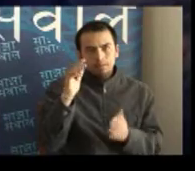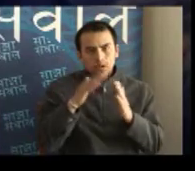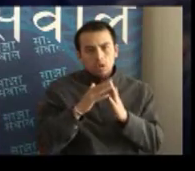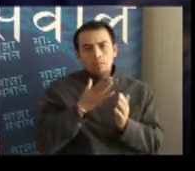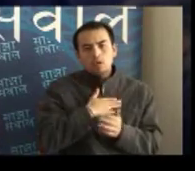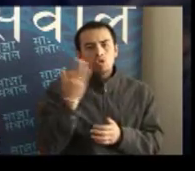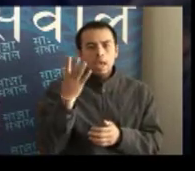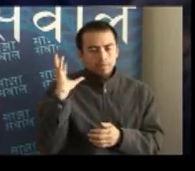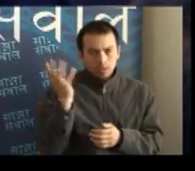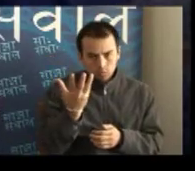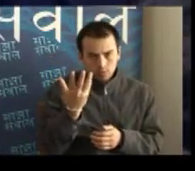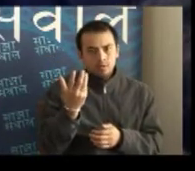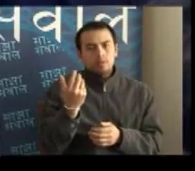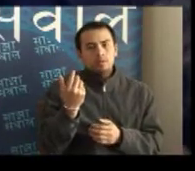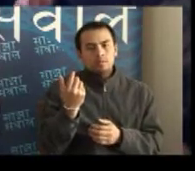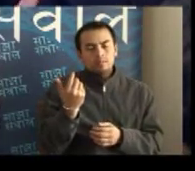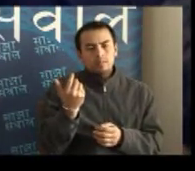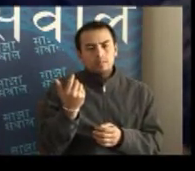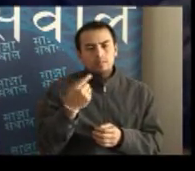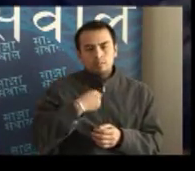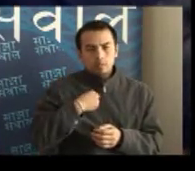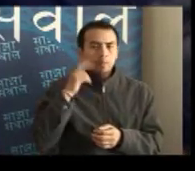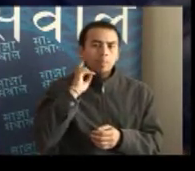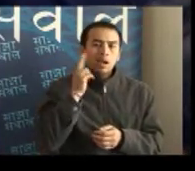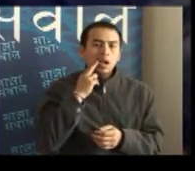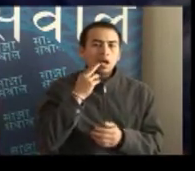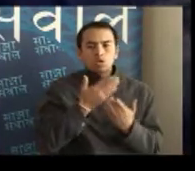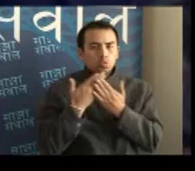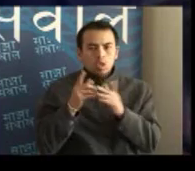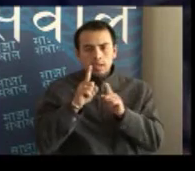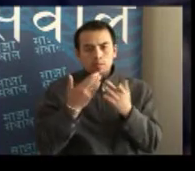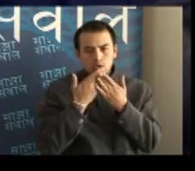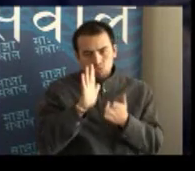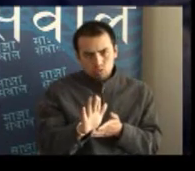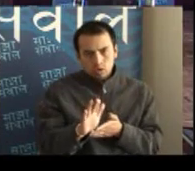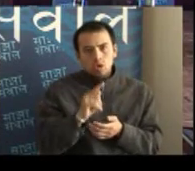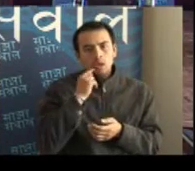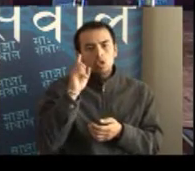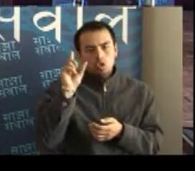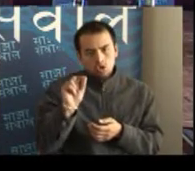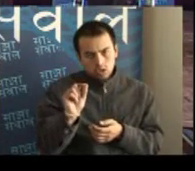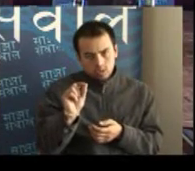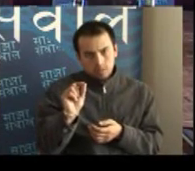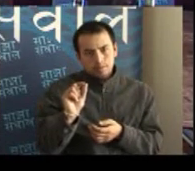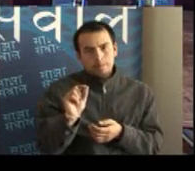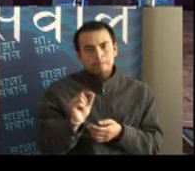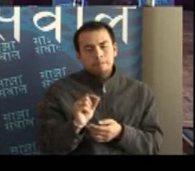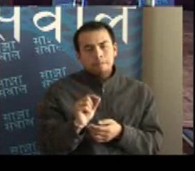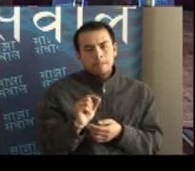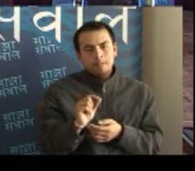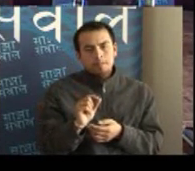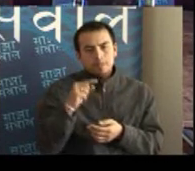घर मेरो नयाँ बानेश्वर, म बैरा बालक स्कुलमा अध्ययनरत छु, कक्षा 10 म अध्ययनरत